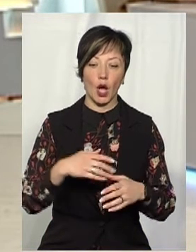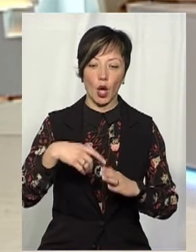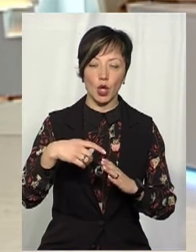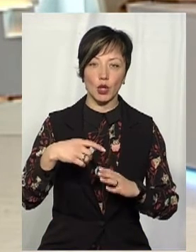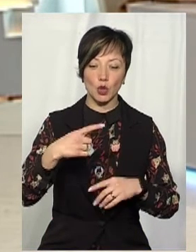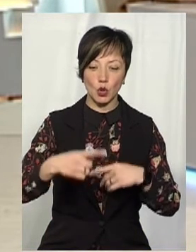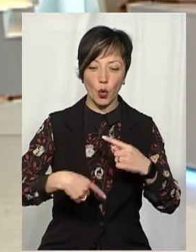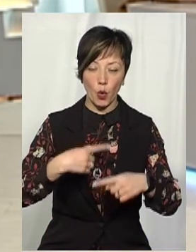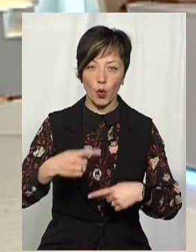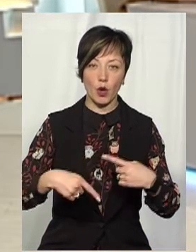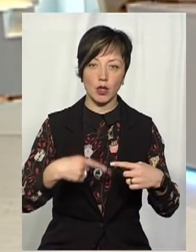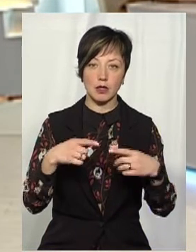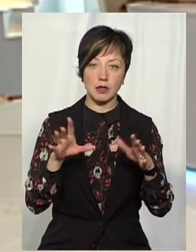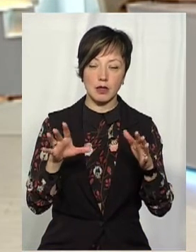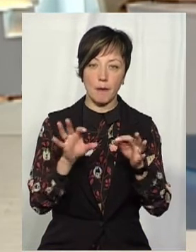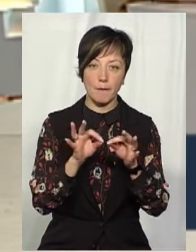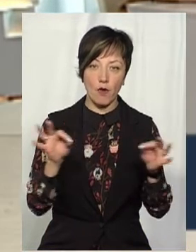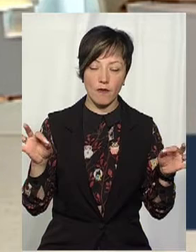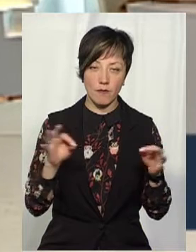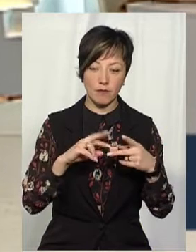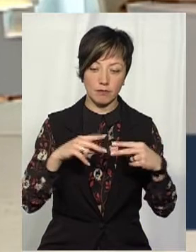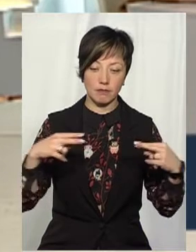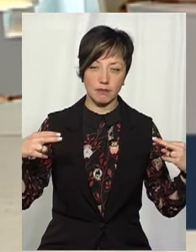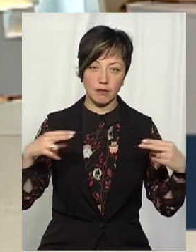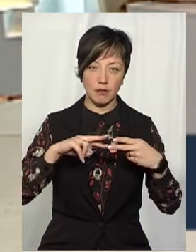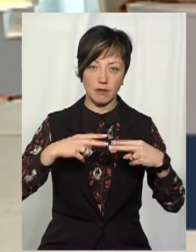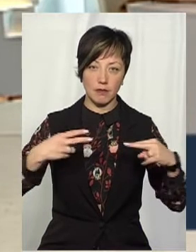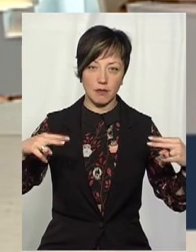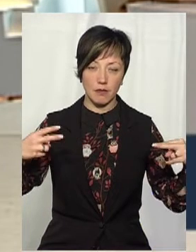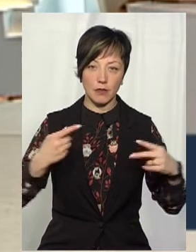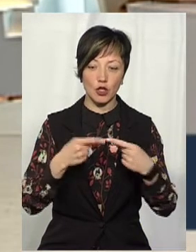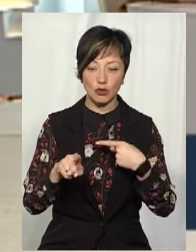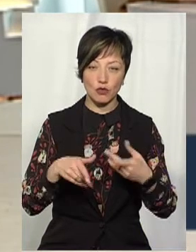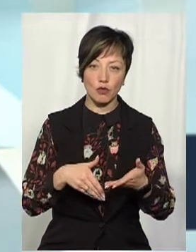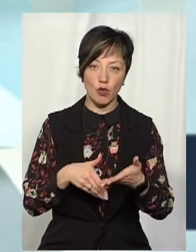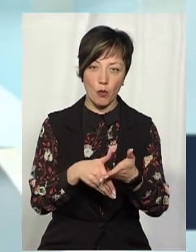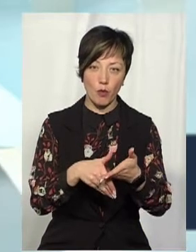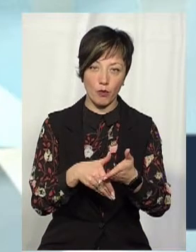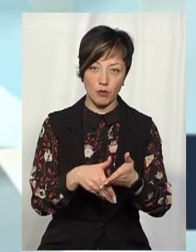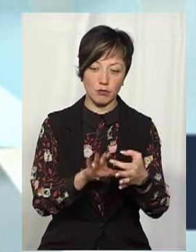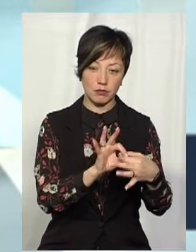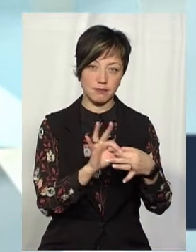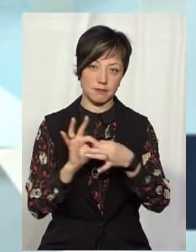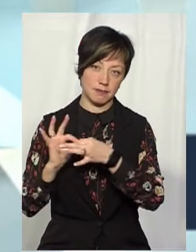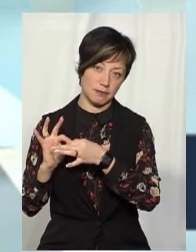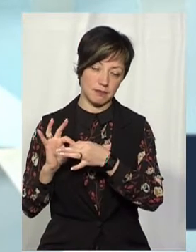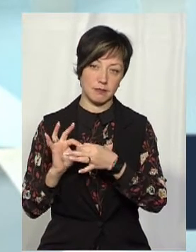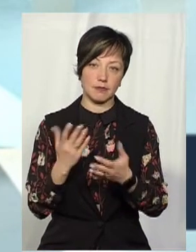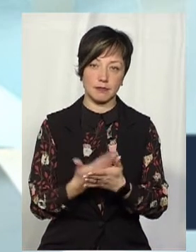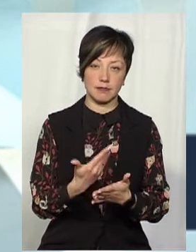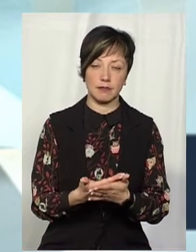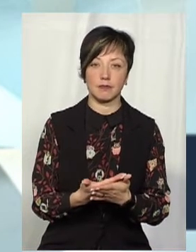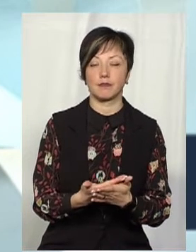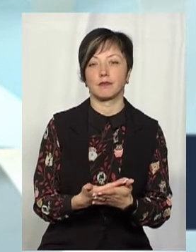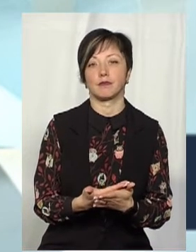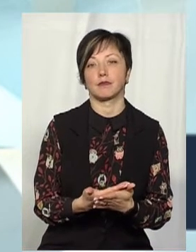і провода для того, щоб, можливо, іншому автомобілю там, надати якусь допомогу, завести